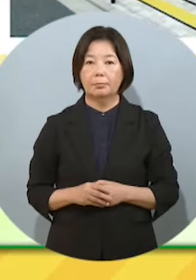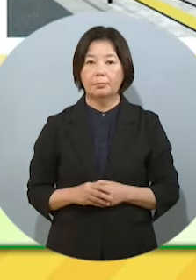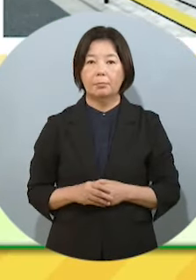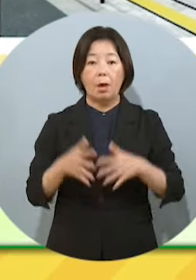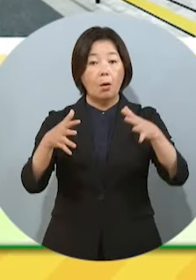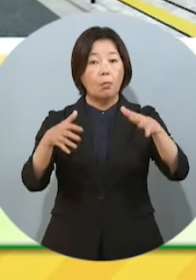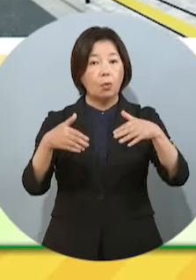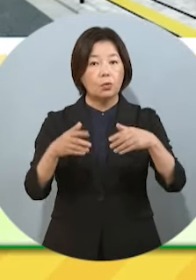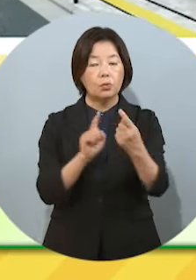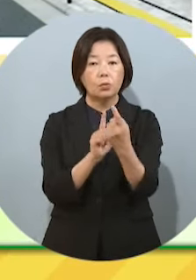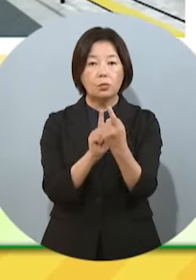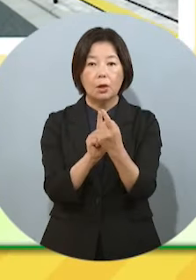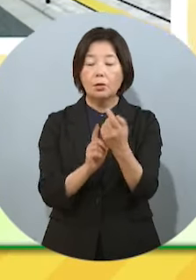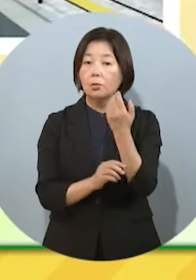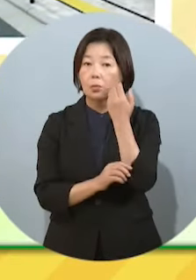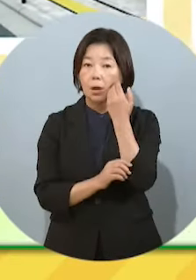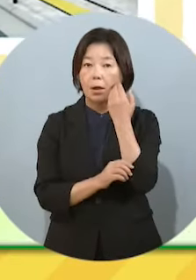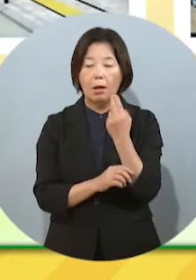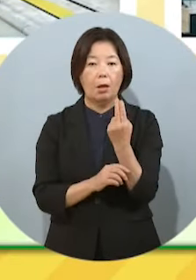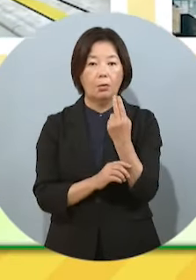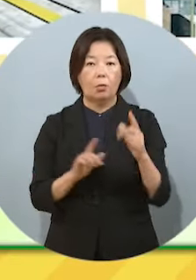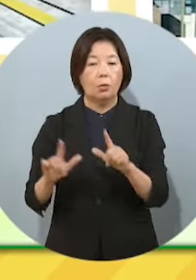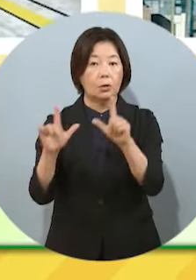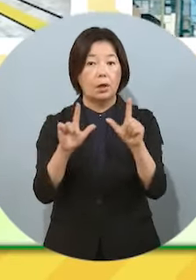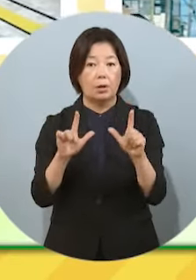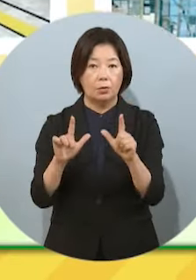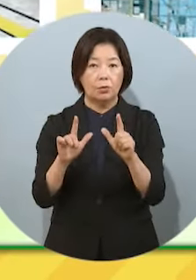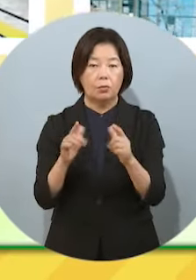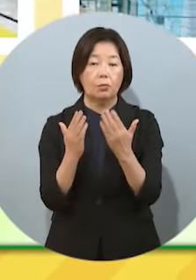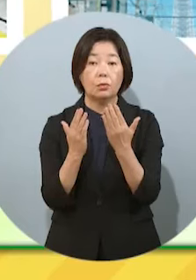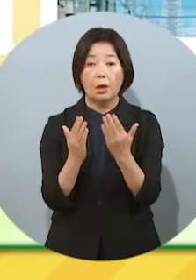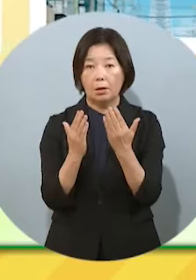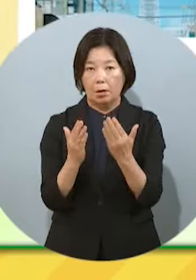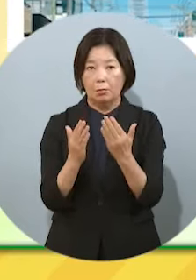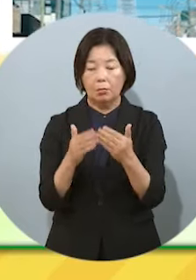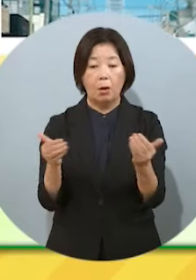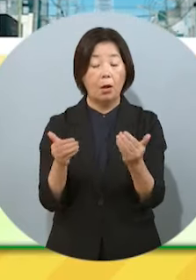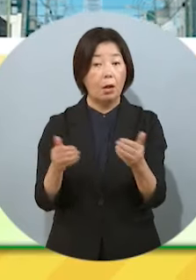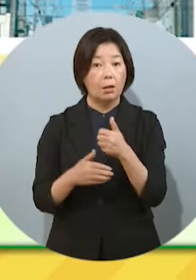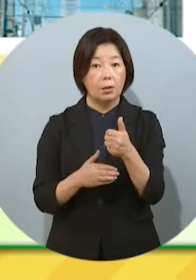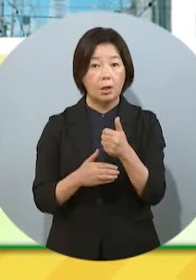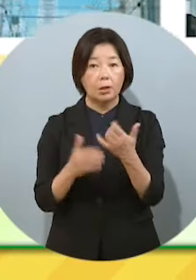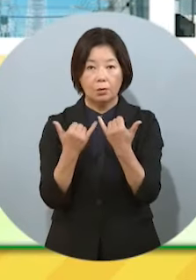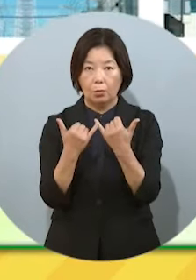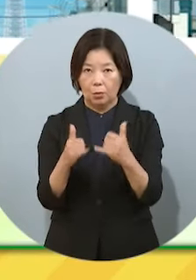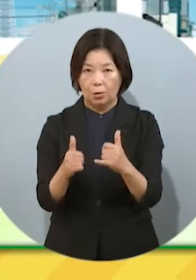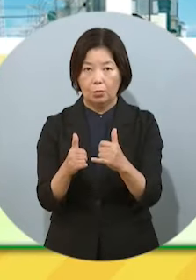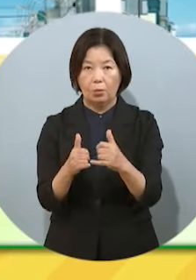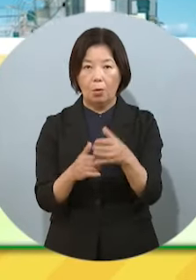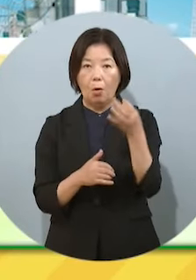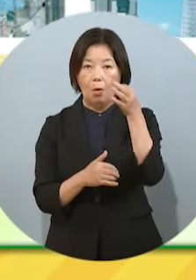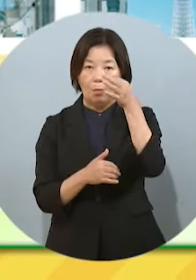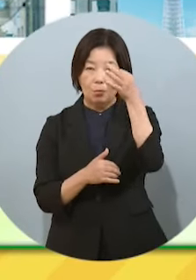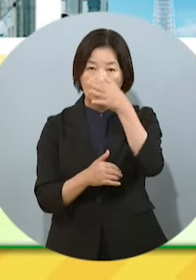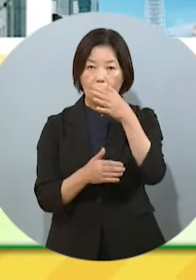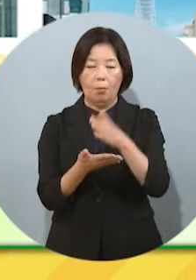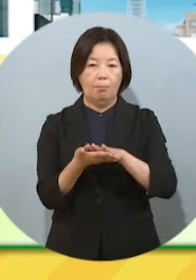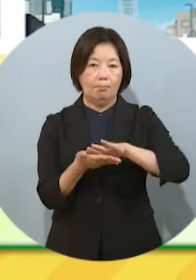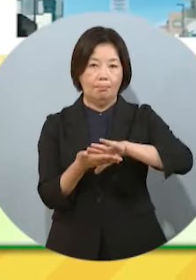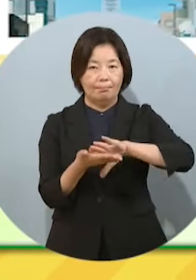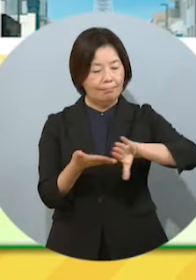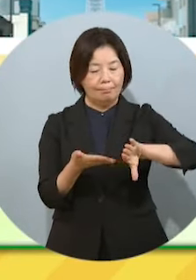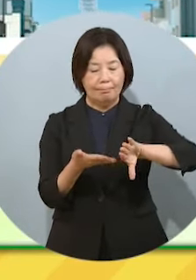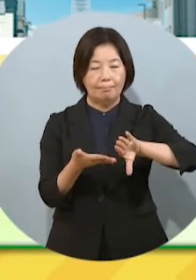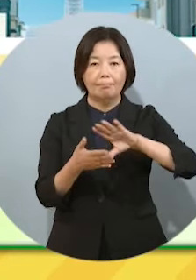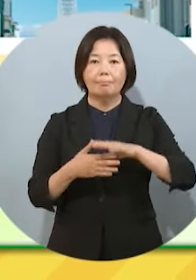募集の対象者は、都内在住、在学、在勤の人で、プロの写真家は対象外です